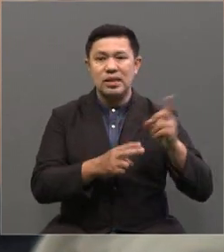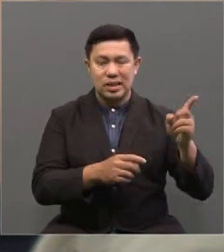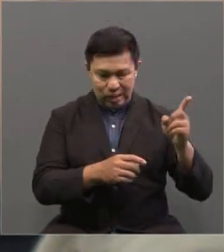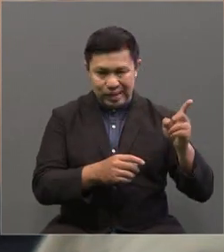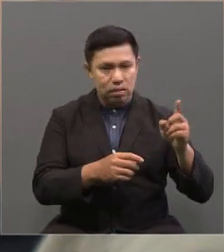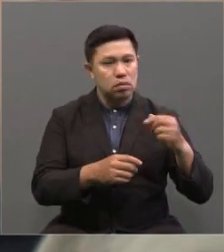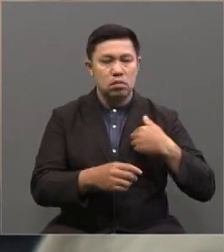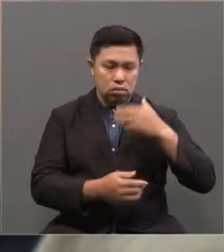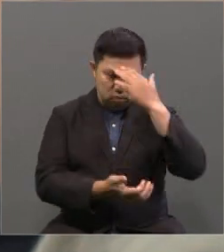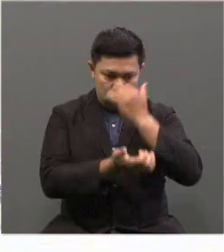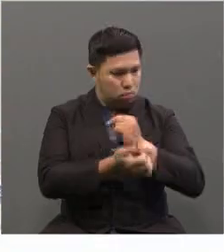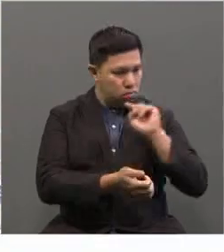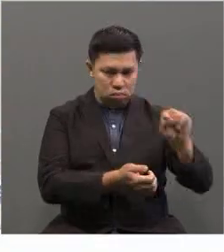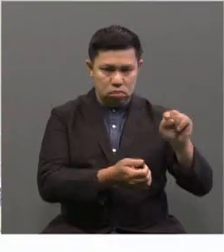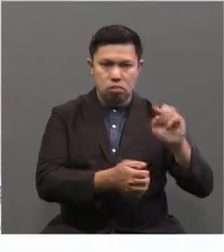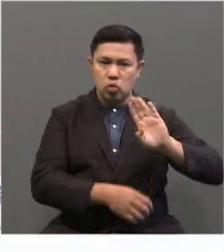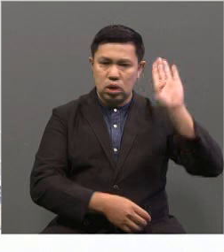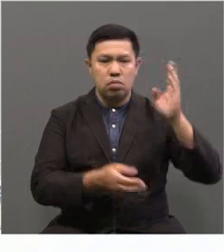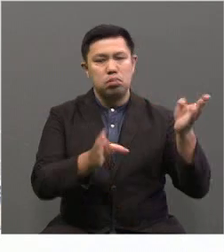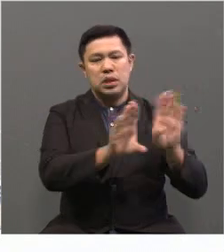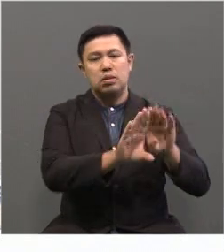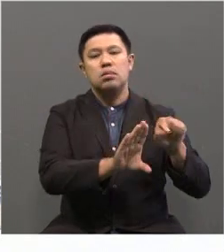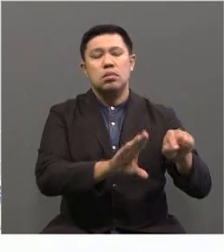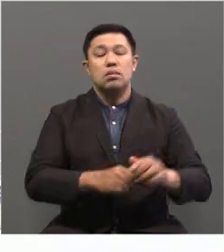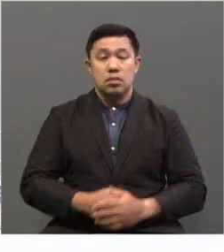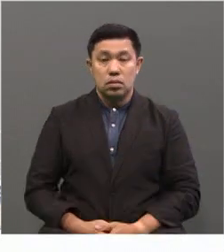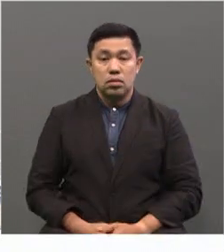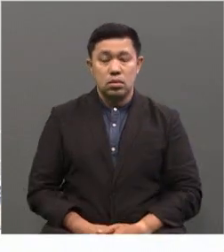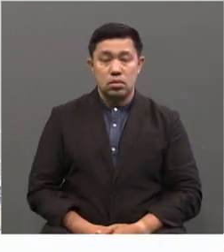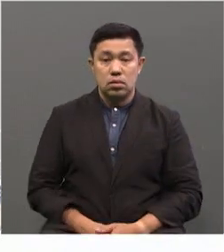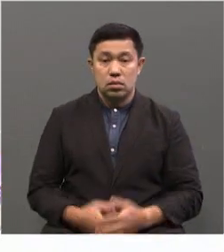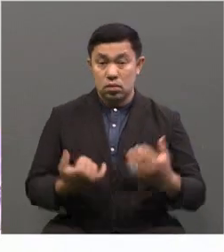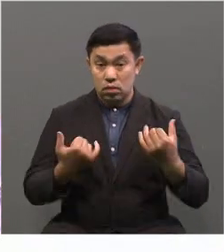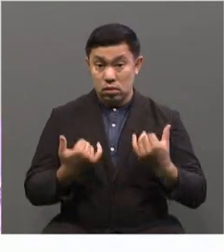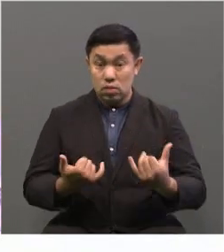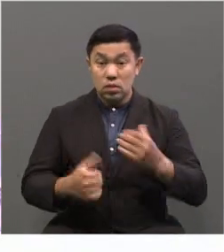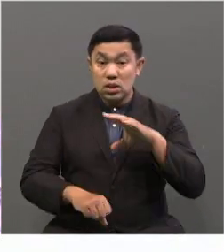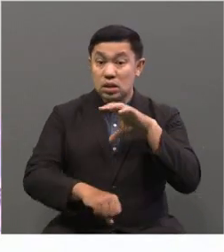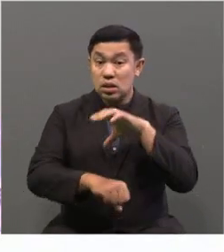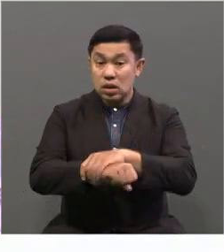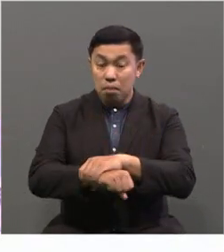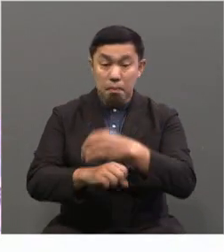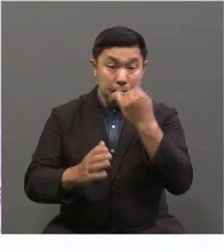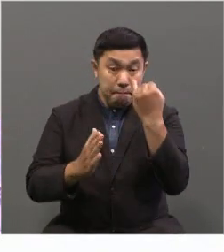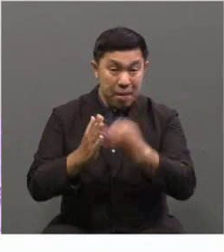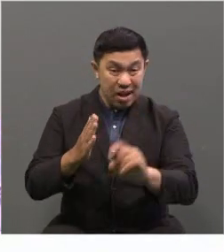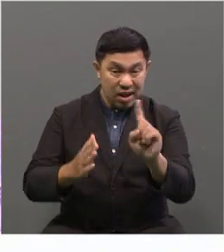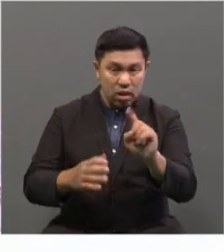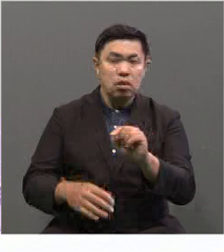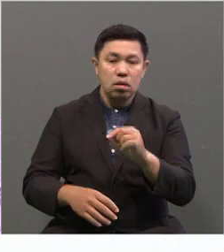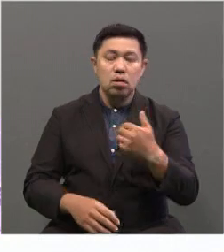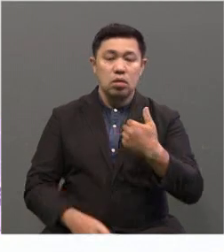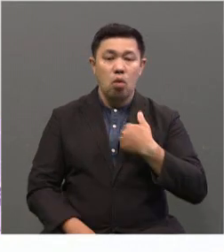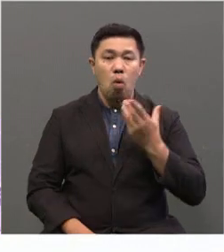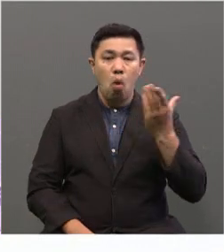ค่ะ เพราะฉะนั้นเดิมนะครับเราจับกุมในข้อหาในความผิดฐานเดียวนะครับผมก็ให้ไป